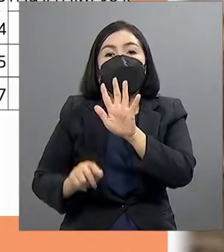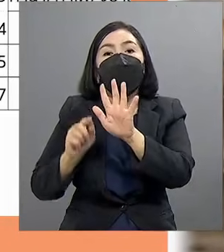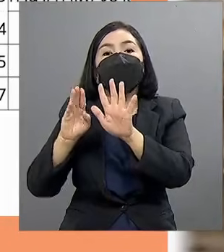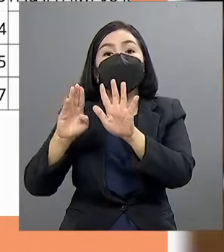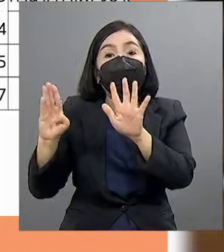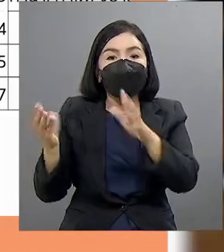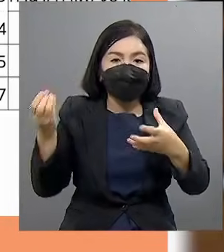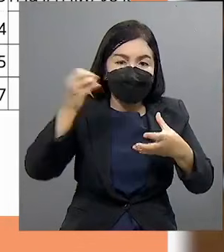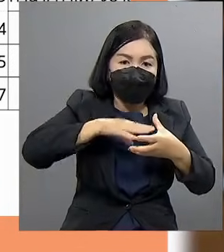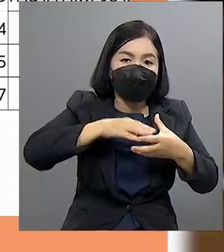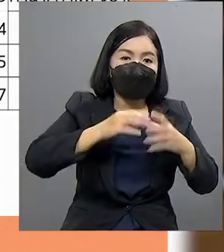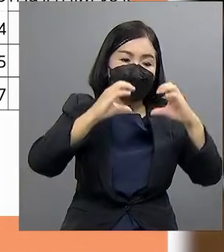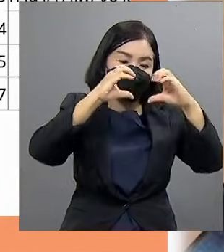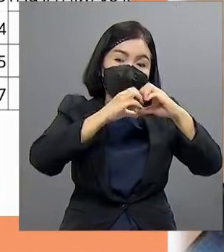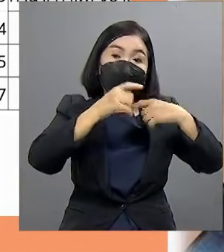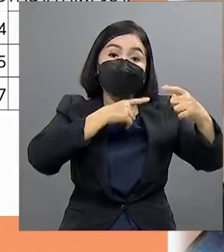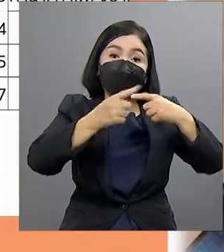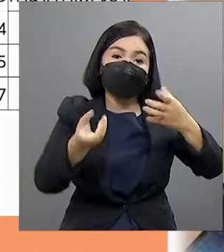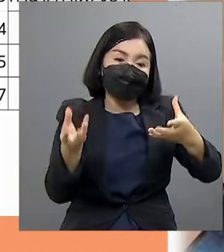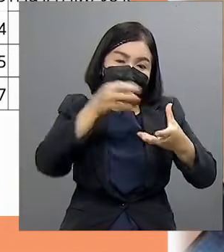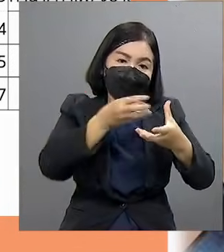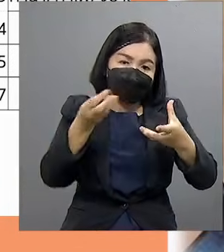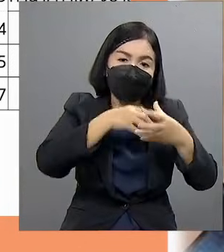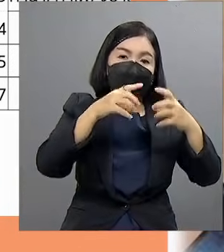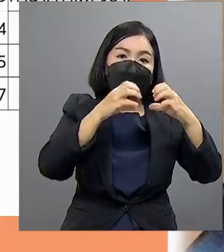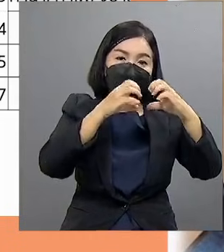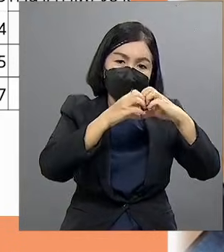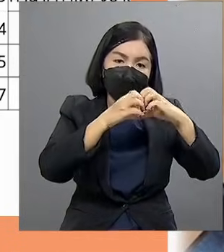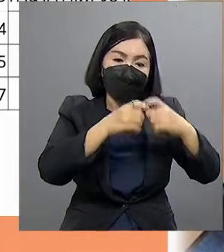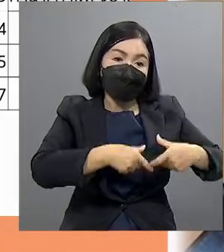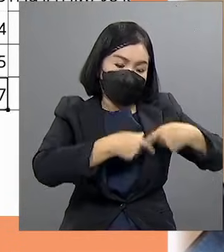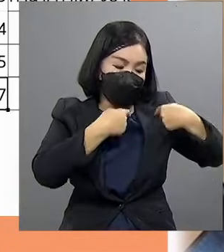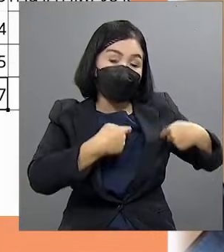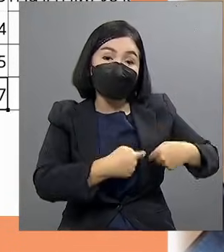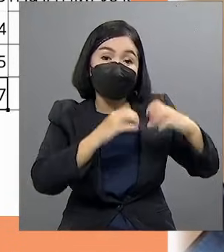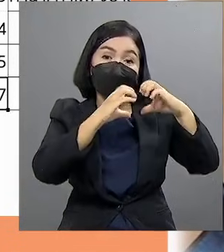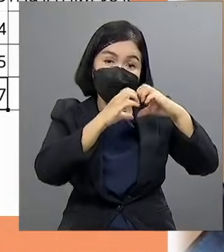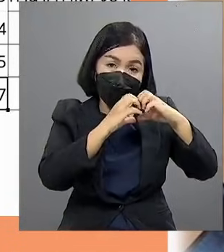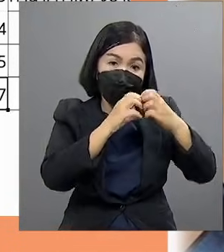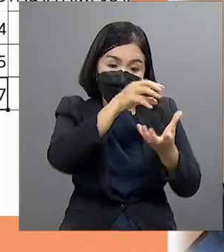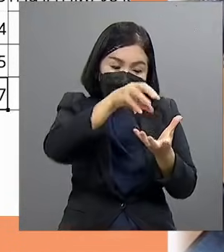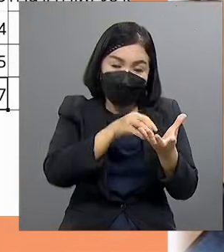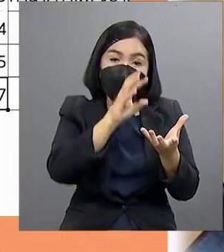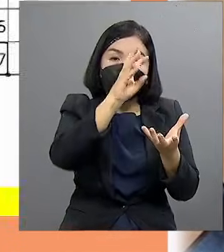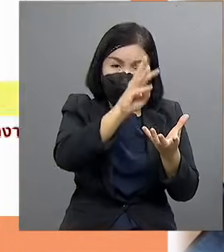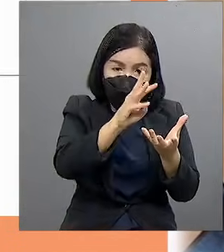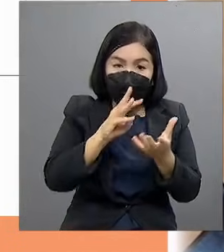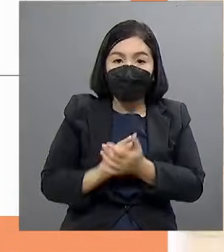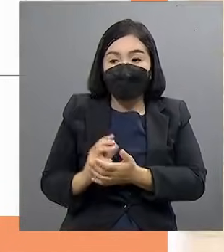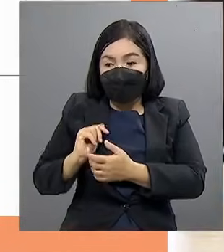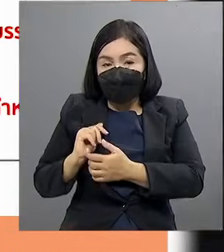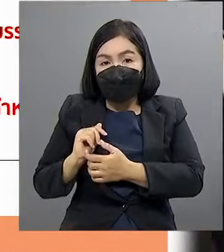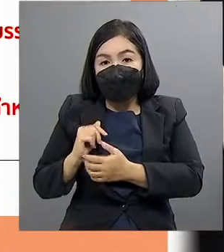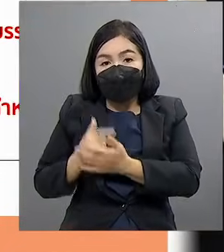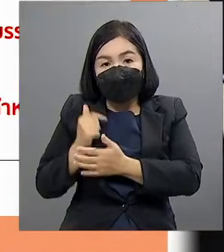ใจนะครับนัมเบอร์1382เนี่ยกล่องนึงมันได้ประมาณ6ชิ้นนะครับต้นทุน32บาท7สตางค์ม